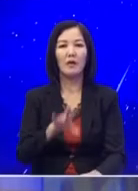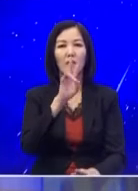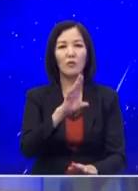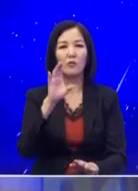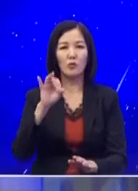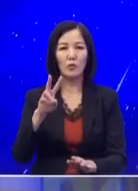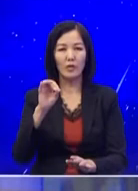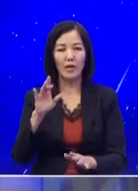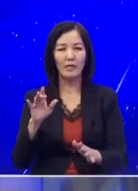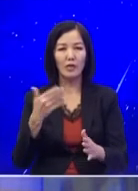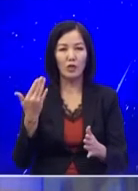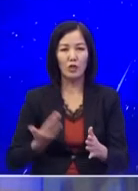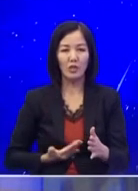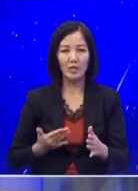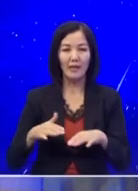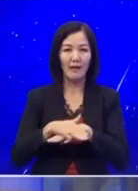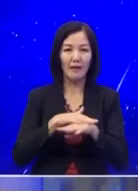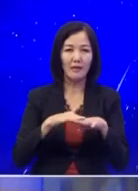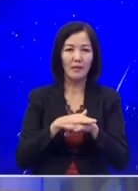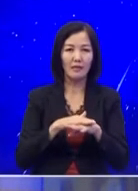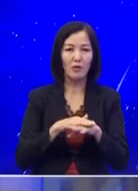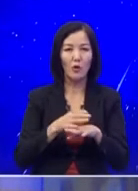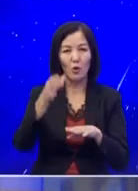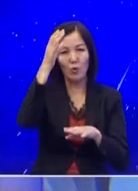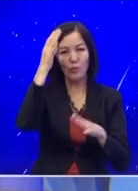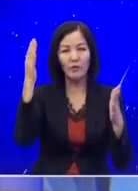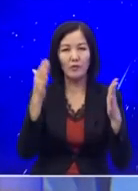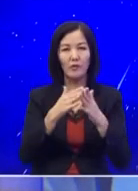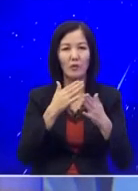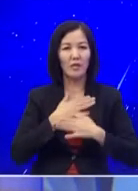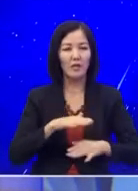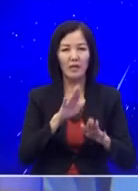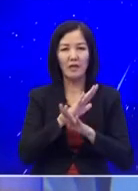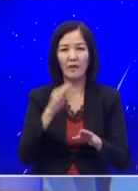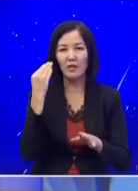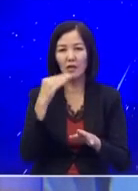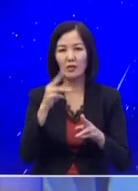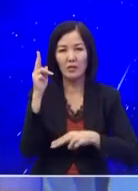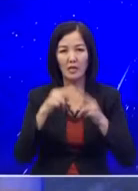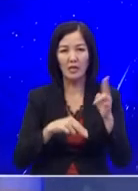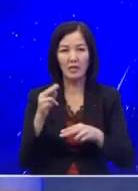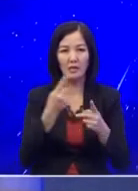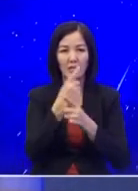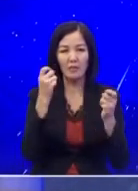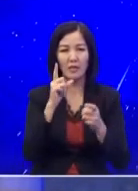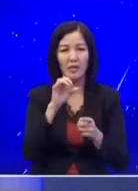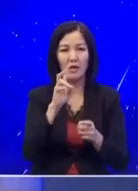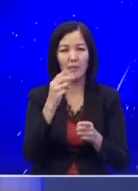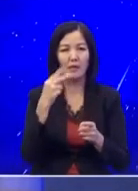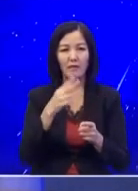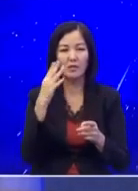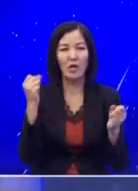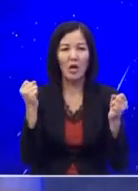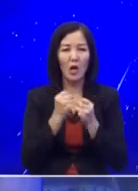В Нур-Султане жители так называемого «умного дома» недовольны качеством строительства. Об этом сообщает Хабар-24. Холодные